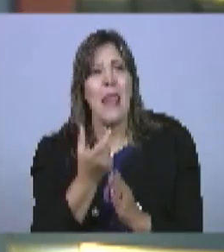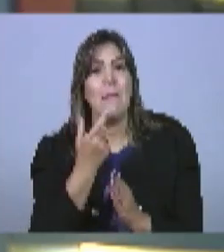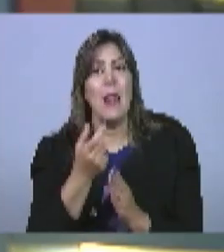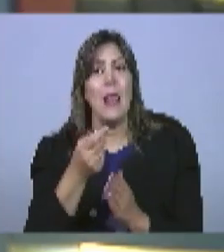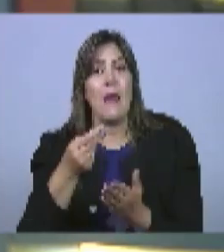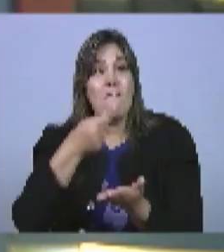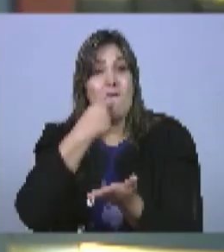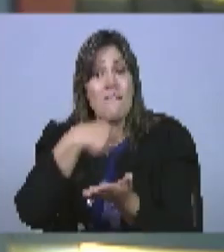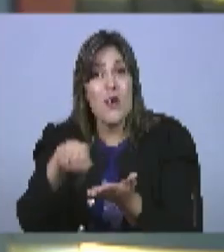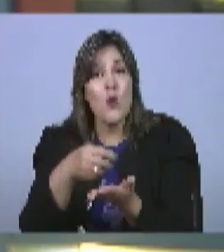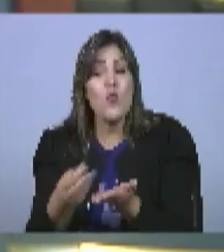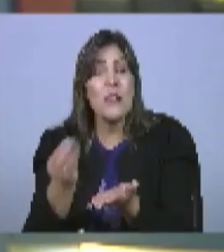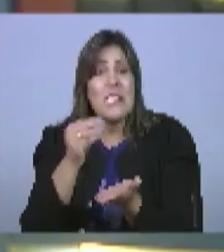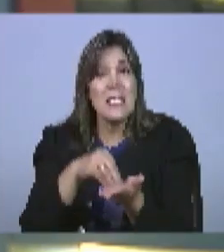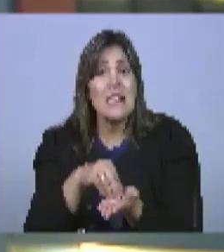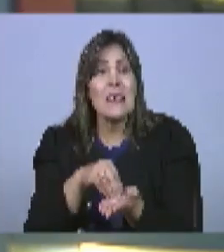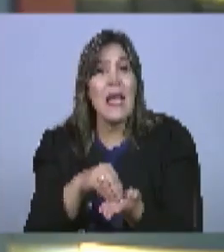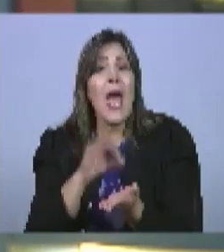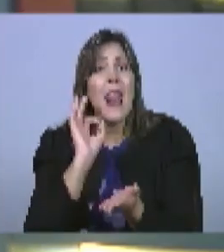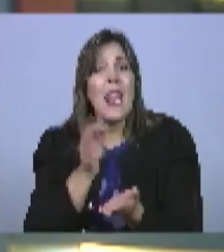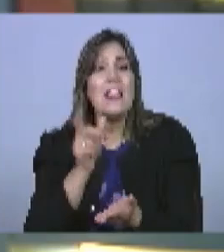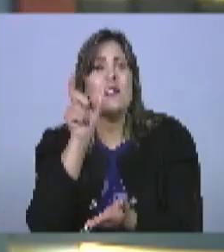ا غير